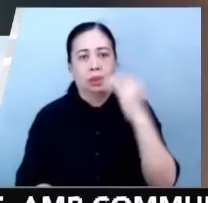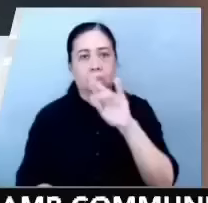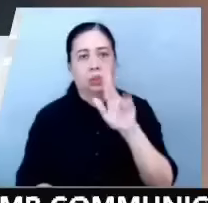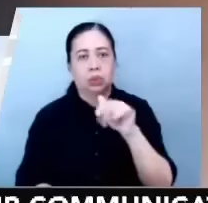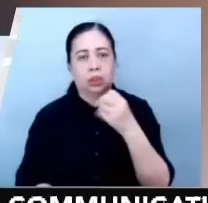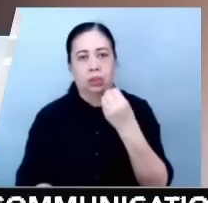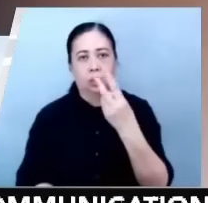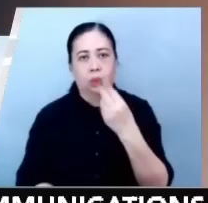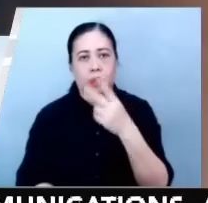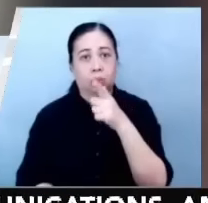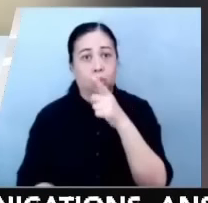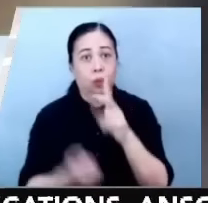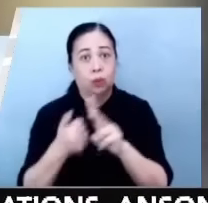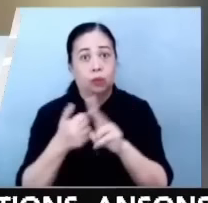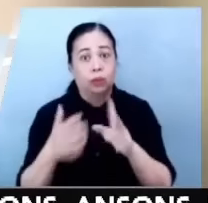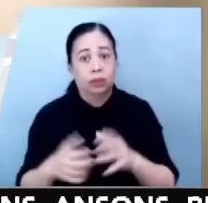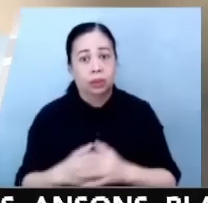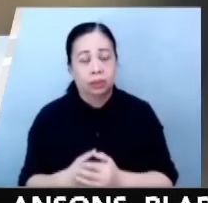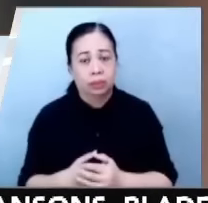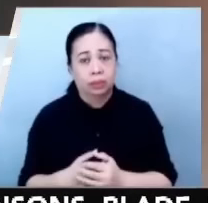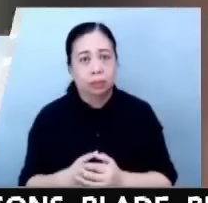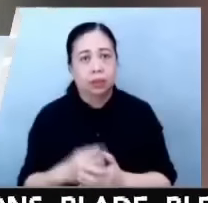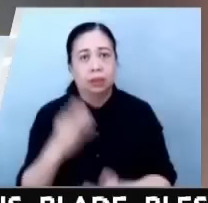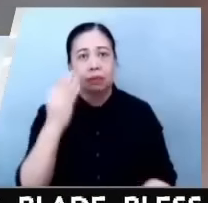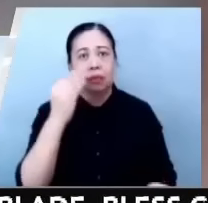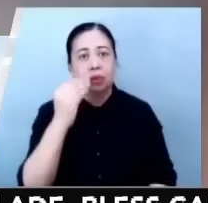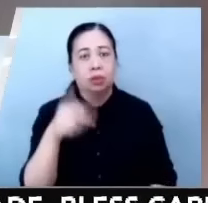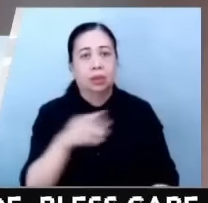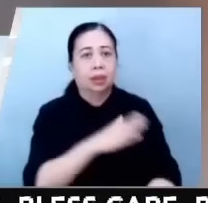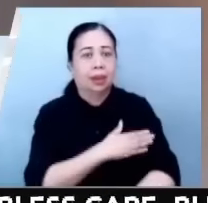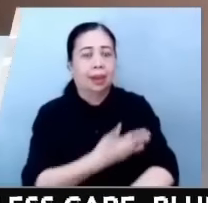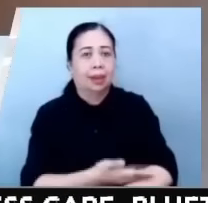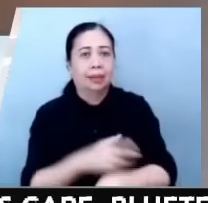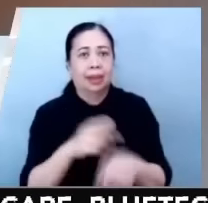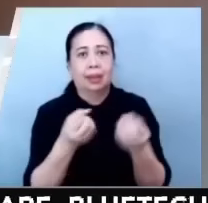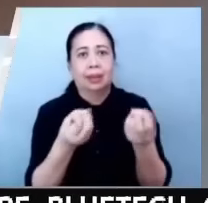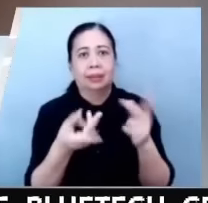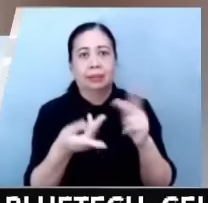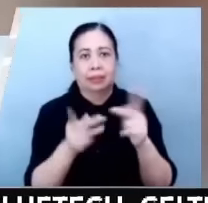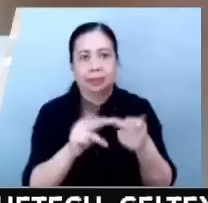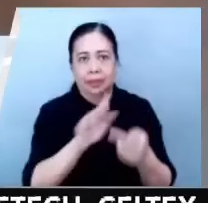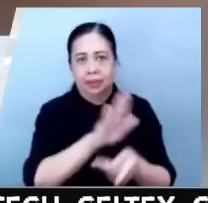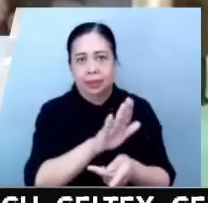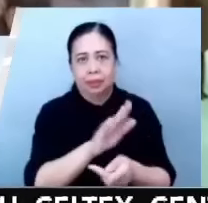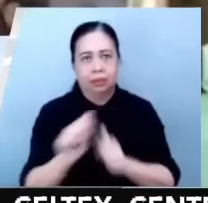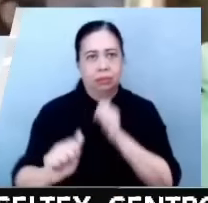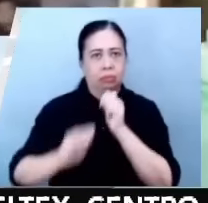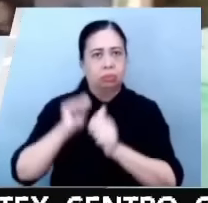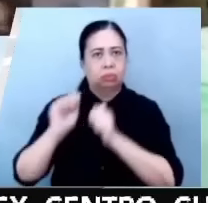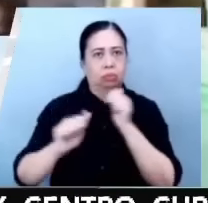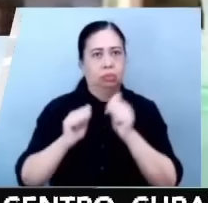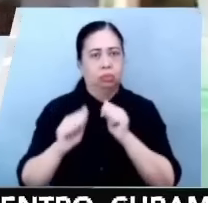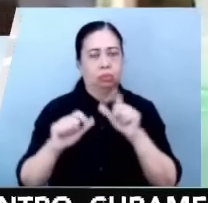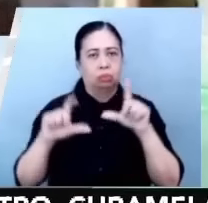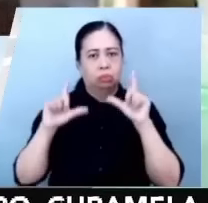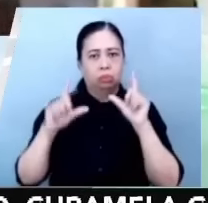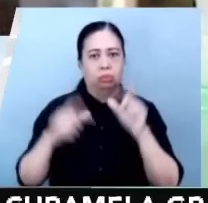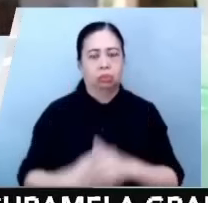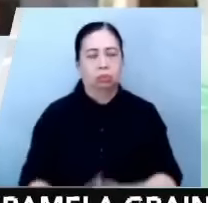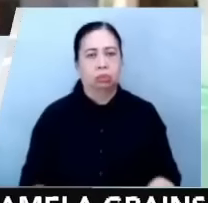ng panggagahasa, ang 14-anyos na anak ng kalivin niya. Itinanggi ng sospek ang paratang. Ito kwento